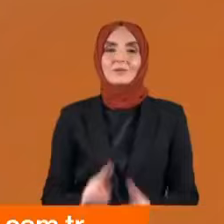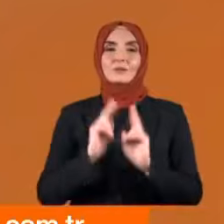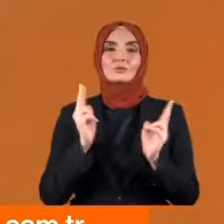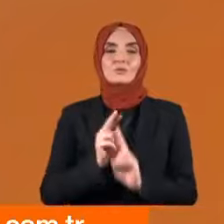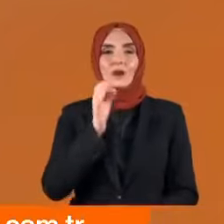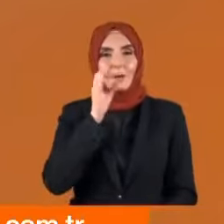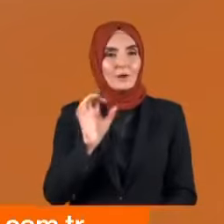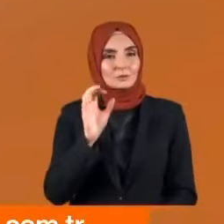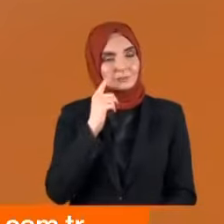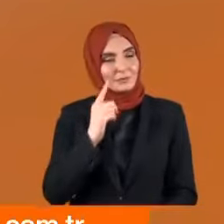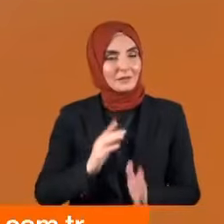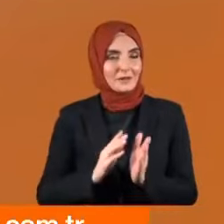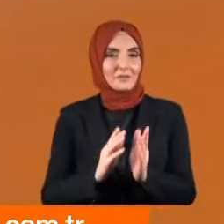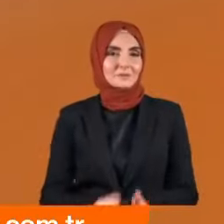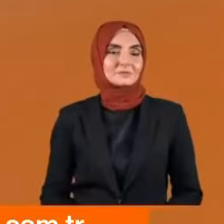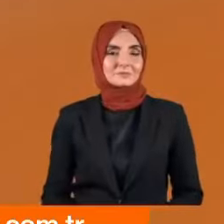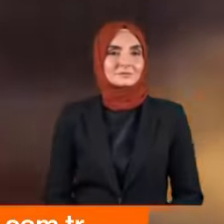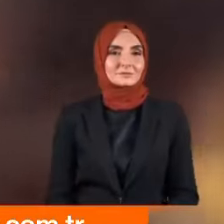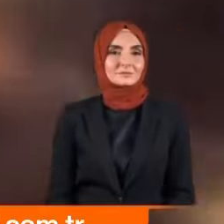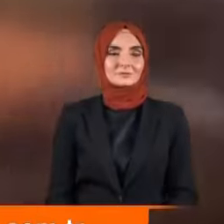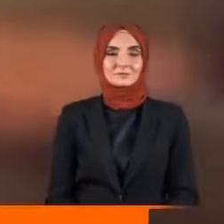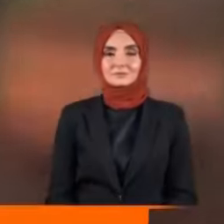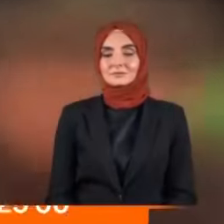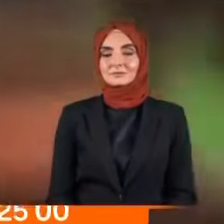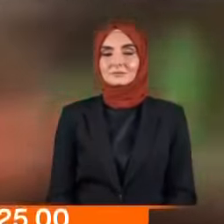Dünyadan haber turumuzla devam edelim.